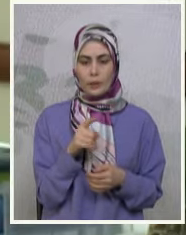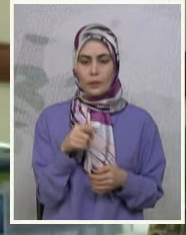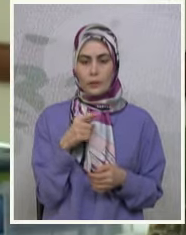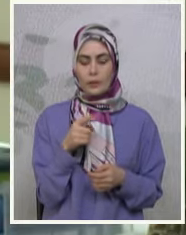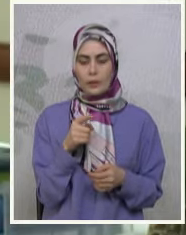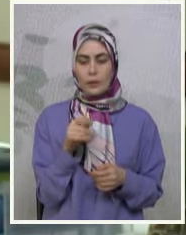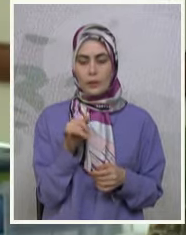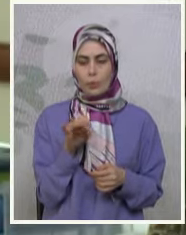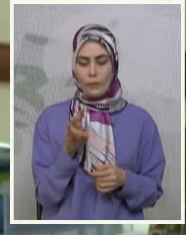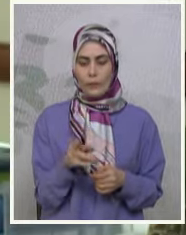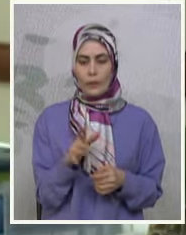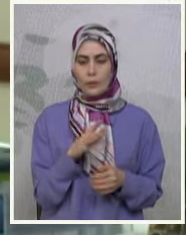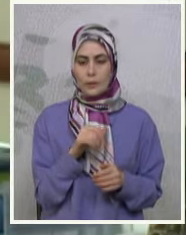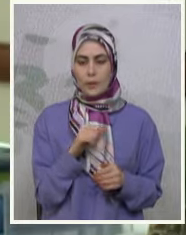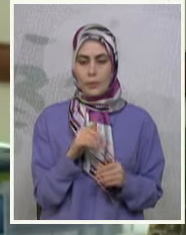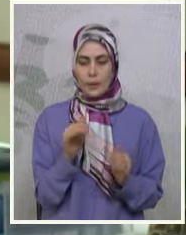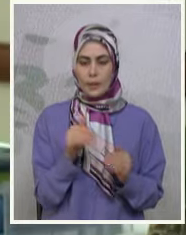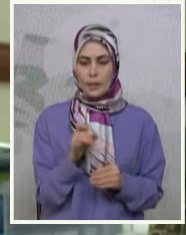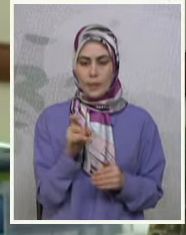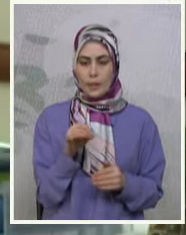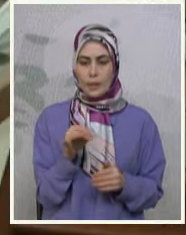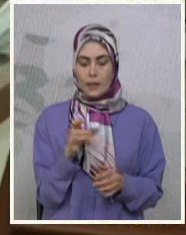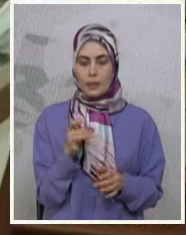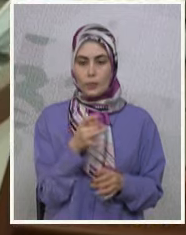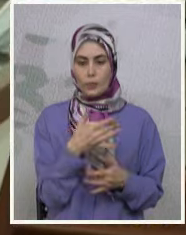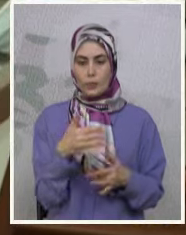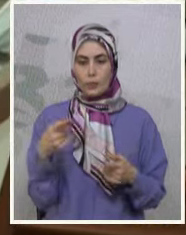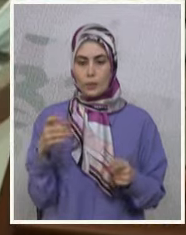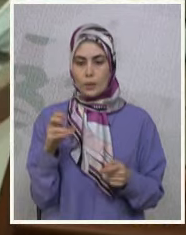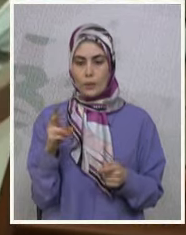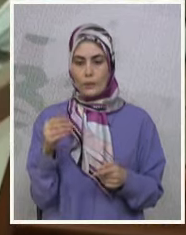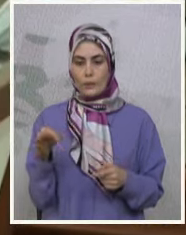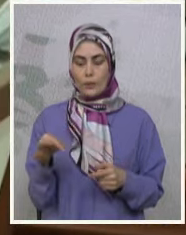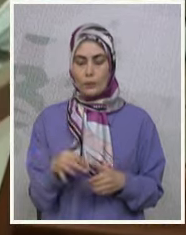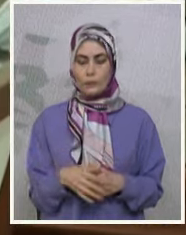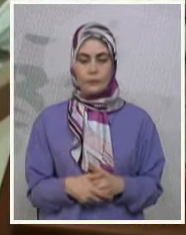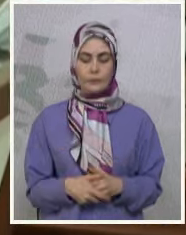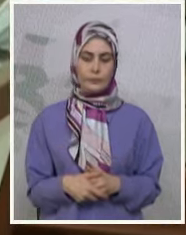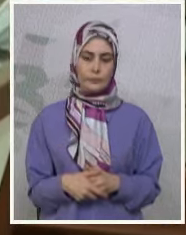что ее уровень был самый низкий среди субъектов СКФО. Хадис Добриева, Новости 24.